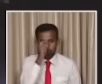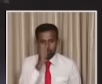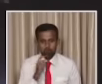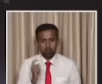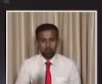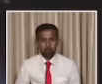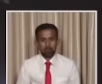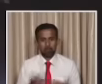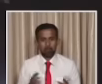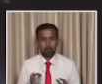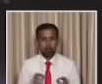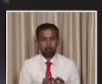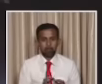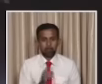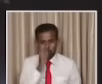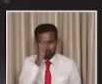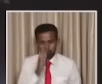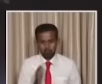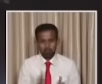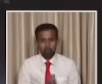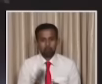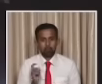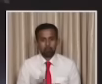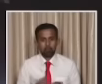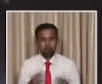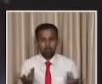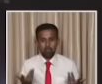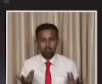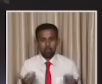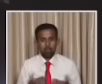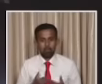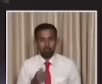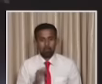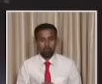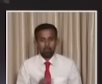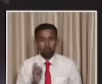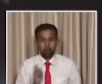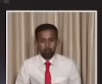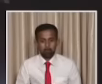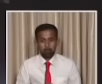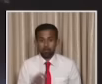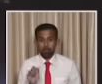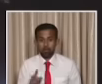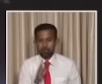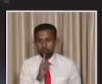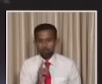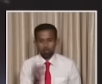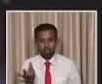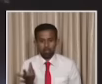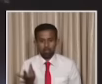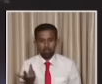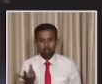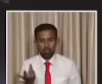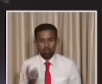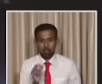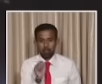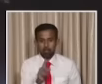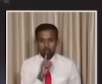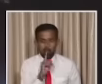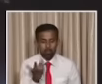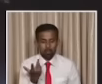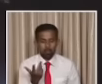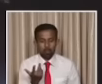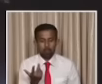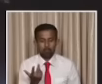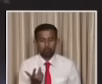එක්ක ප්‍රශ්නකුත් නැහැ, බැසිල් රාජපක්ෂ මහත්තයත් එක්ක ප්‍රශ්නකුත් නැහැ. අපිට තියෙන ප්‍රශ්නේ මම නම කිව්වේ නැහැ කාගේවත්, මම නම කිව්වේ නැහැ කාගේවත්.